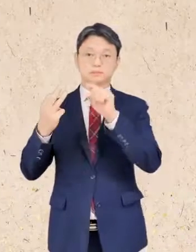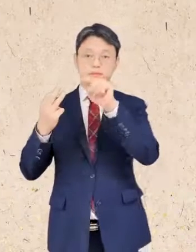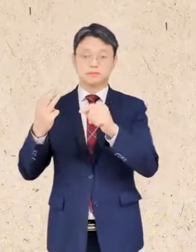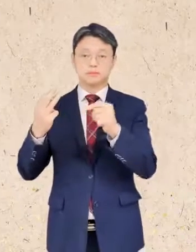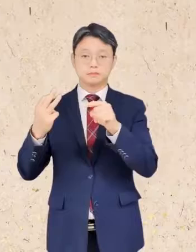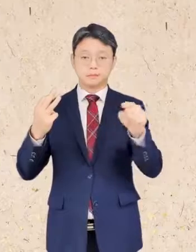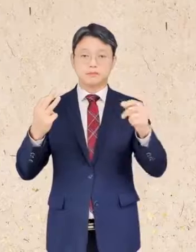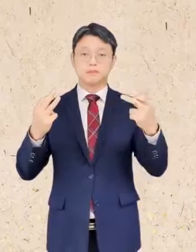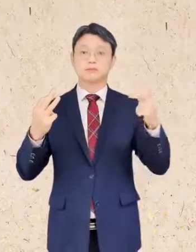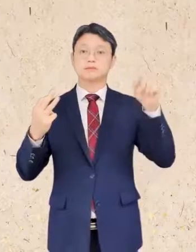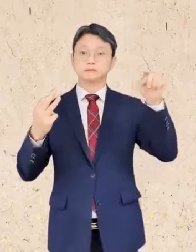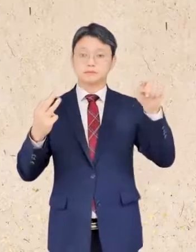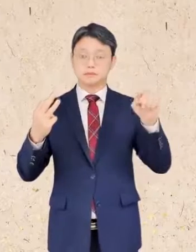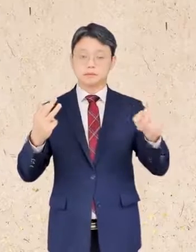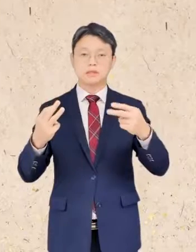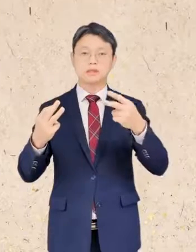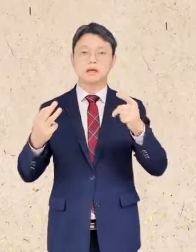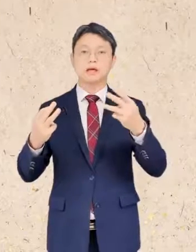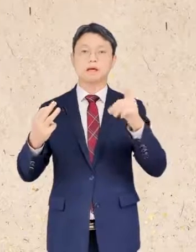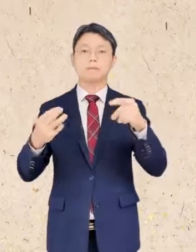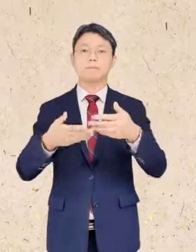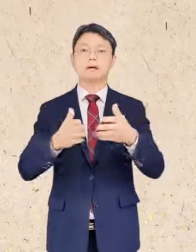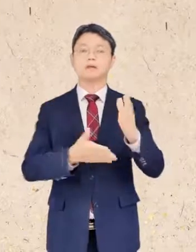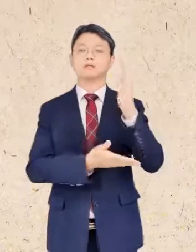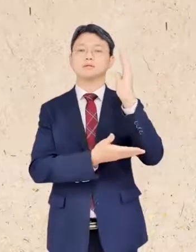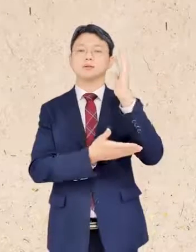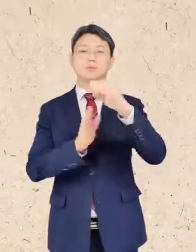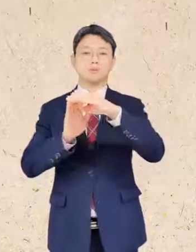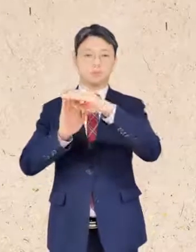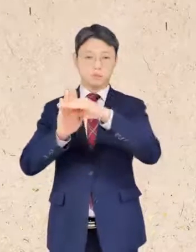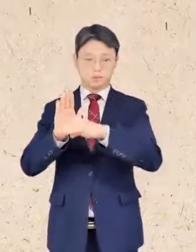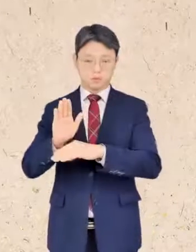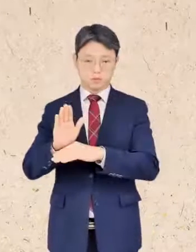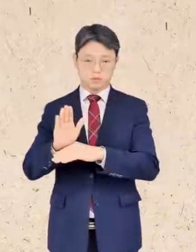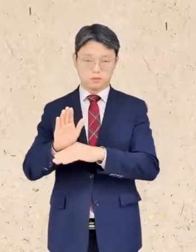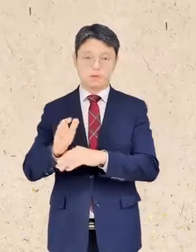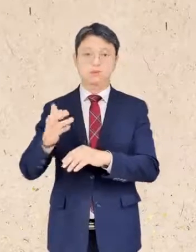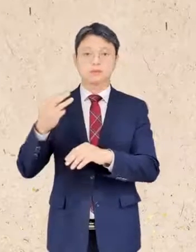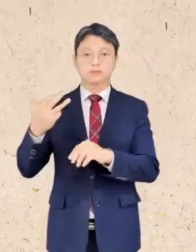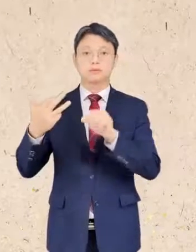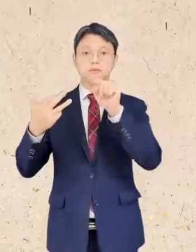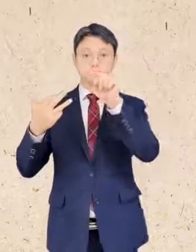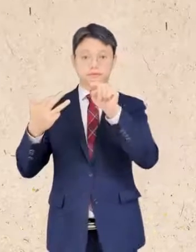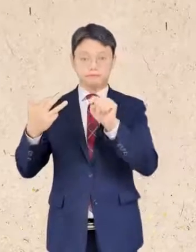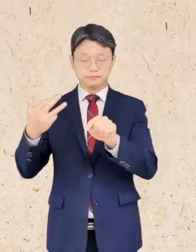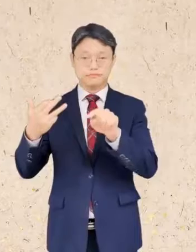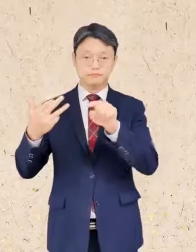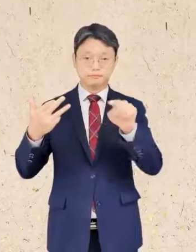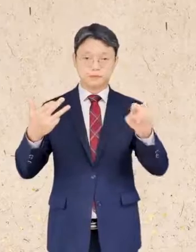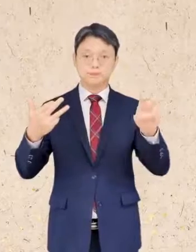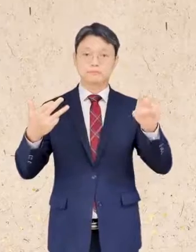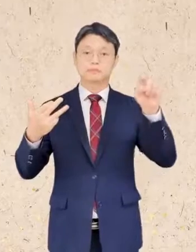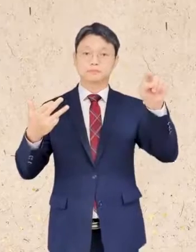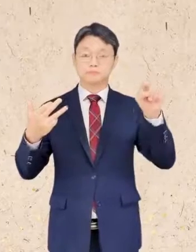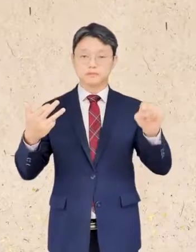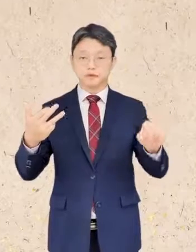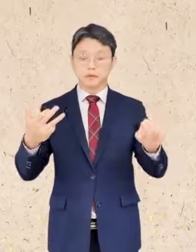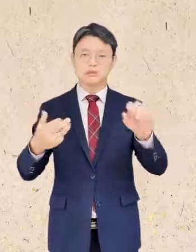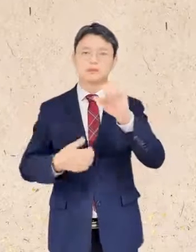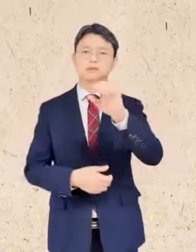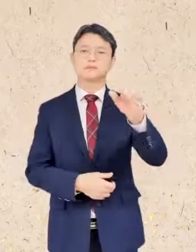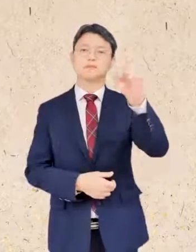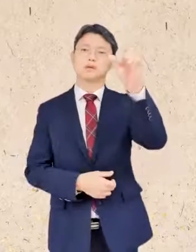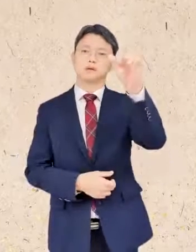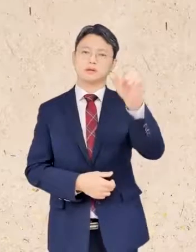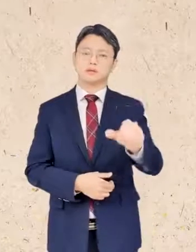13장부터 17장까지는 다락방에서의 설교를 다루고 있고요. 네 번째 18장부터 20장까지는 그토록